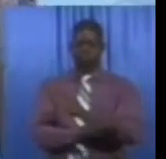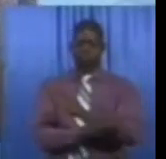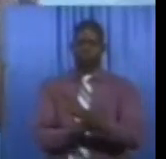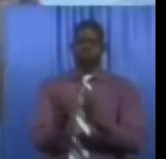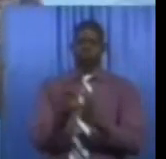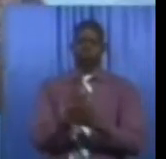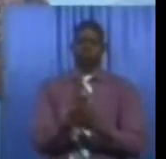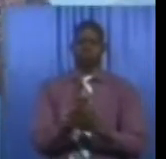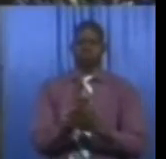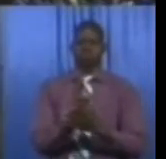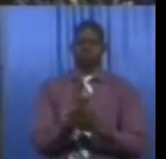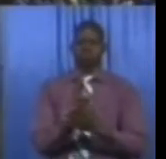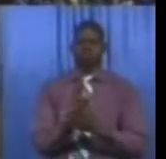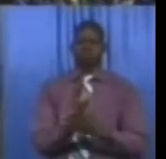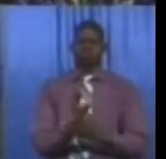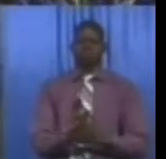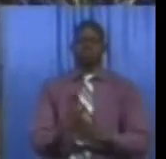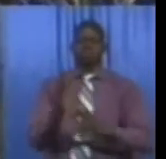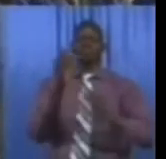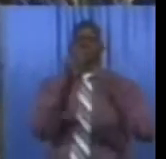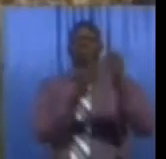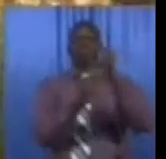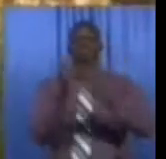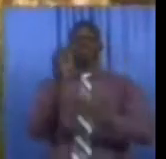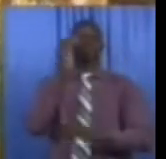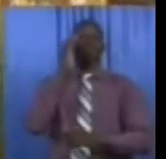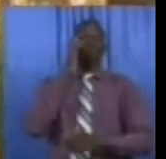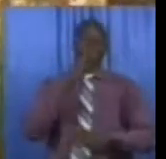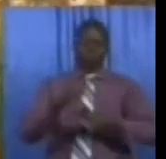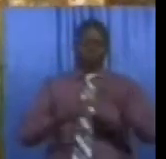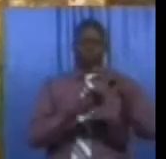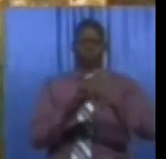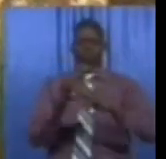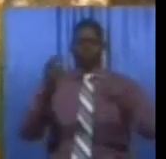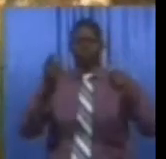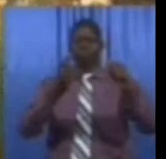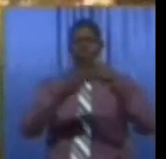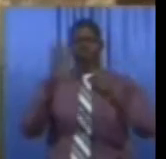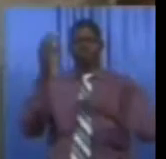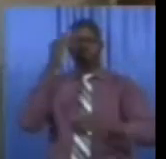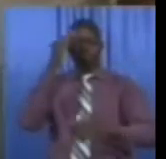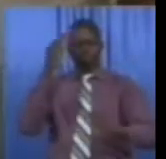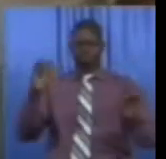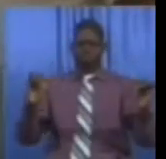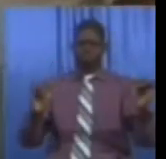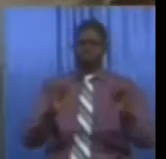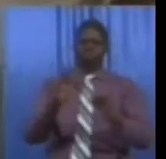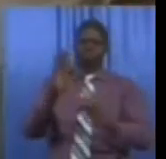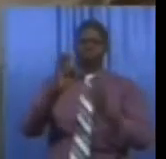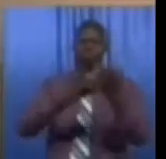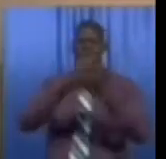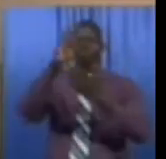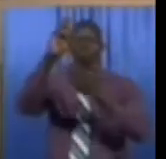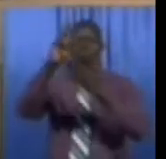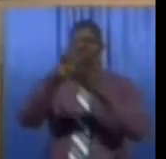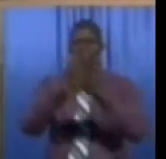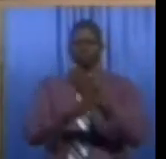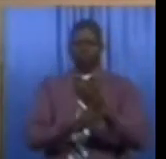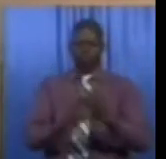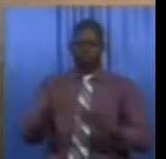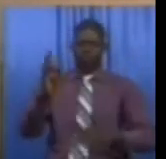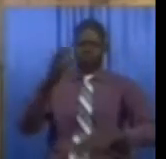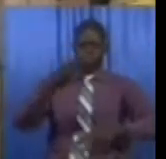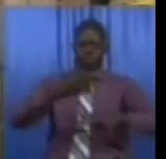Nebié. Montée des couleurs nationales au premier ministère ce jeudi 6 février 2014 à